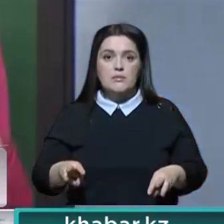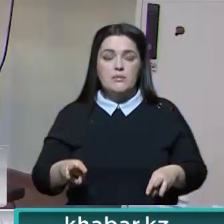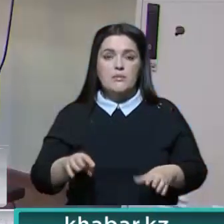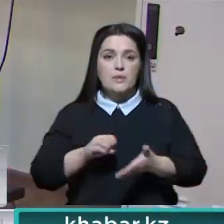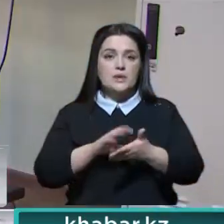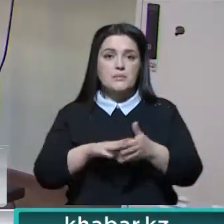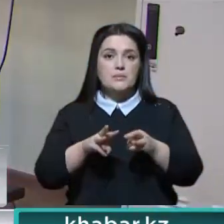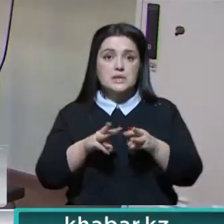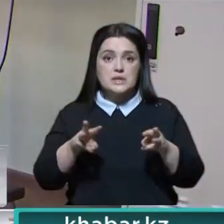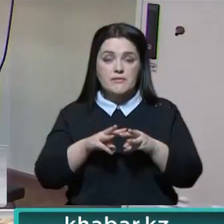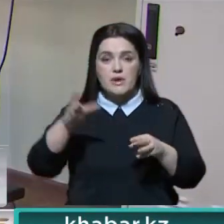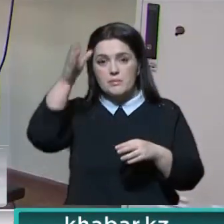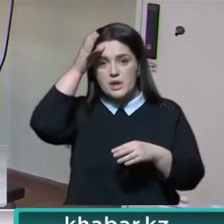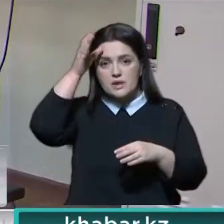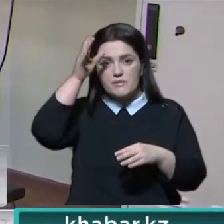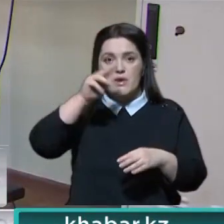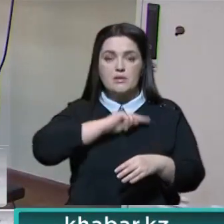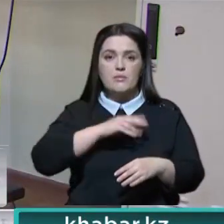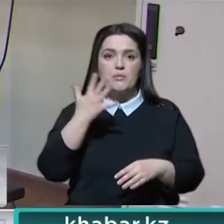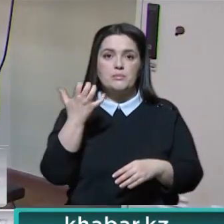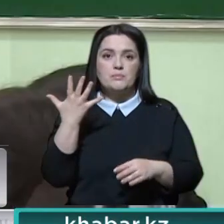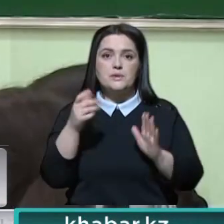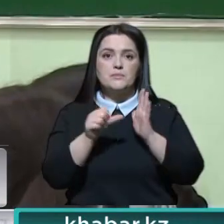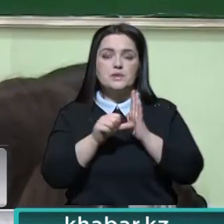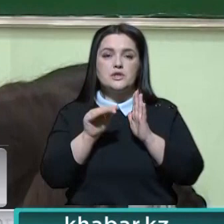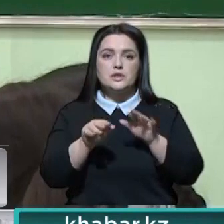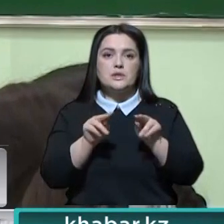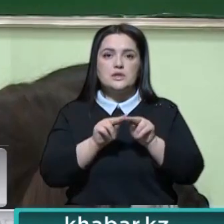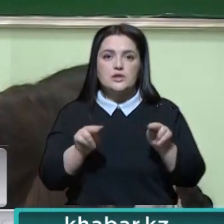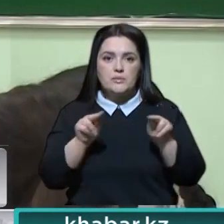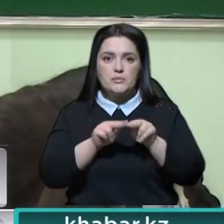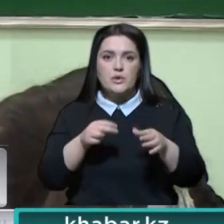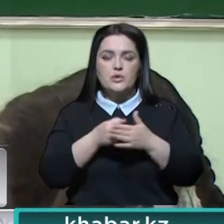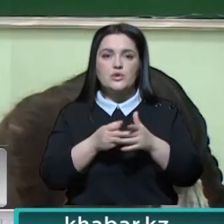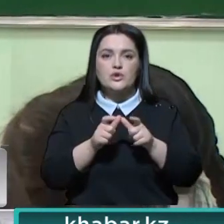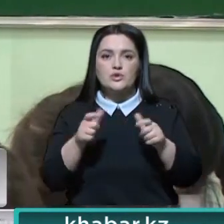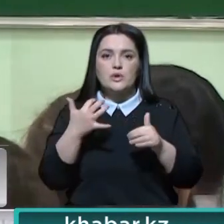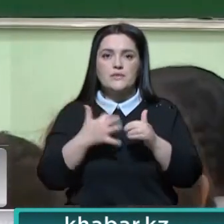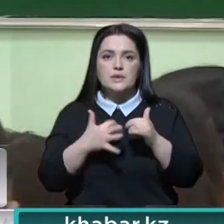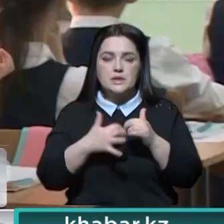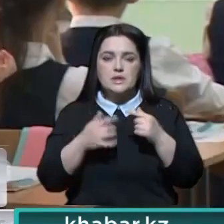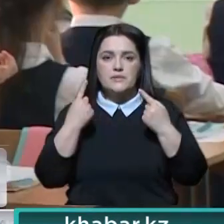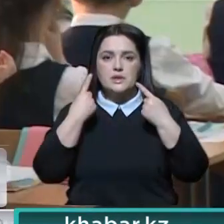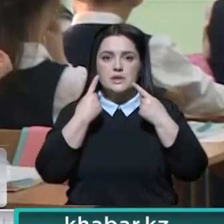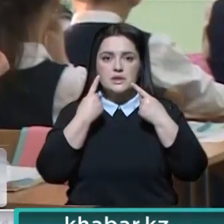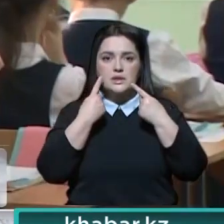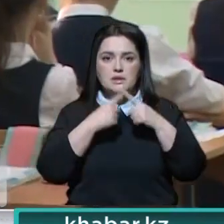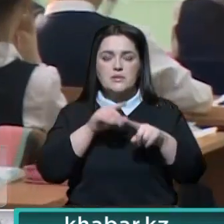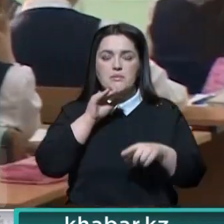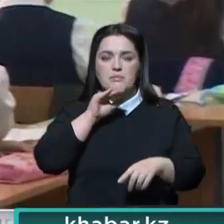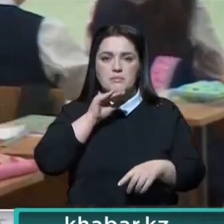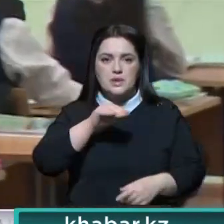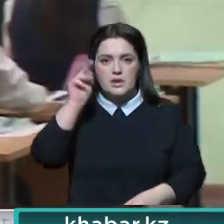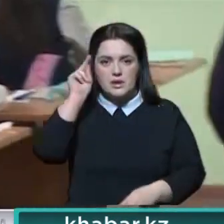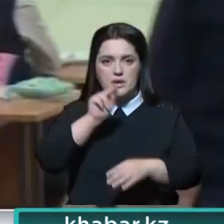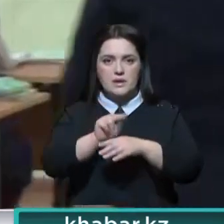Отметим, что по данным Министерства просвещения в стране работают 556 тысяч педагогов дошкольного, среднего, технического